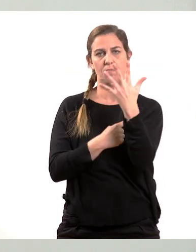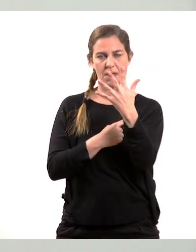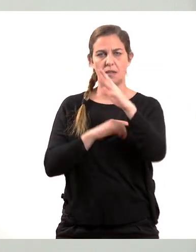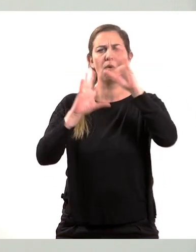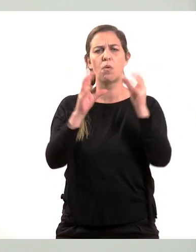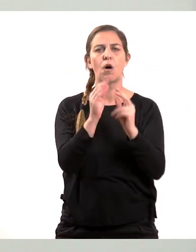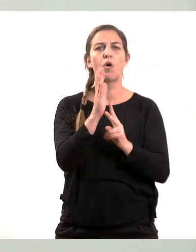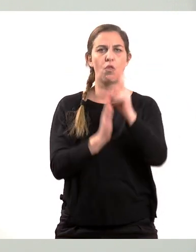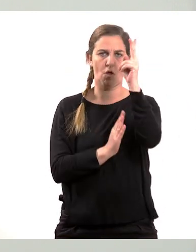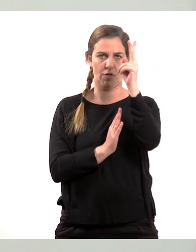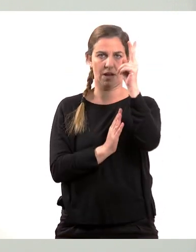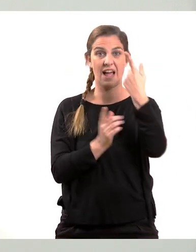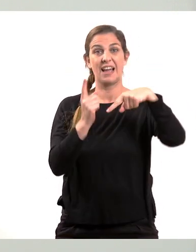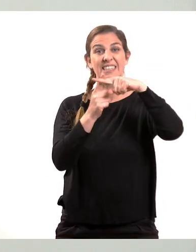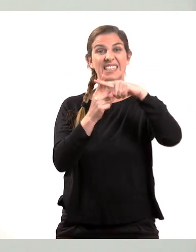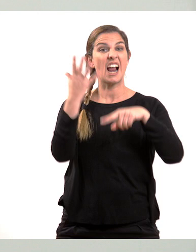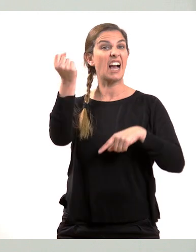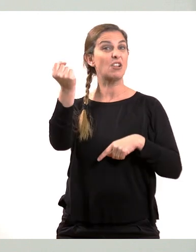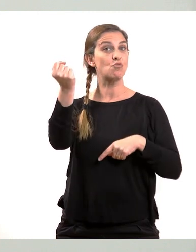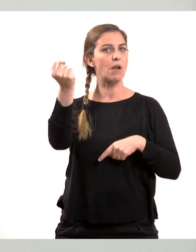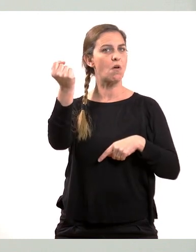12. Και ένα το κρατούμενο,